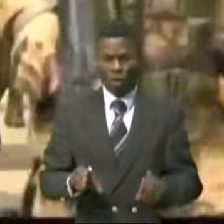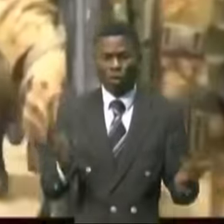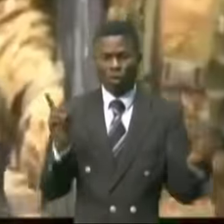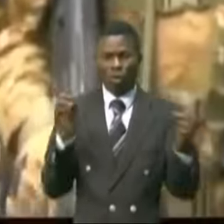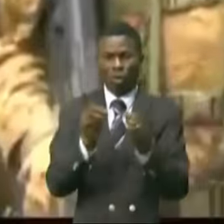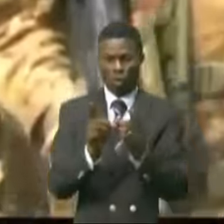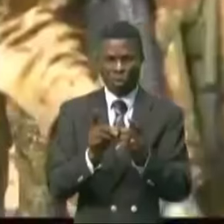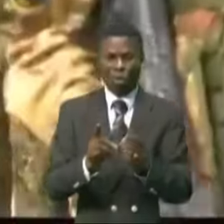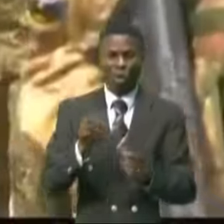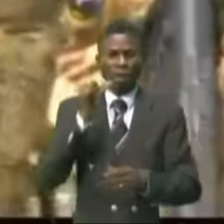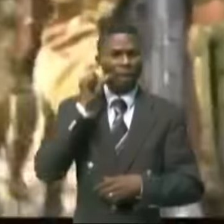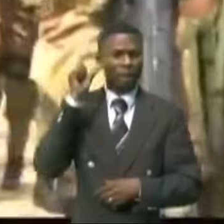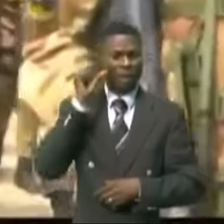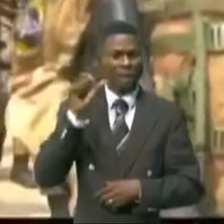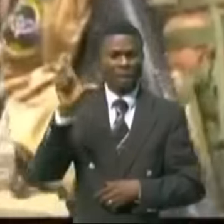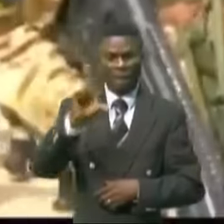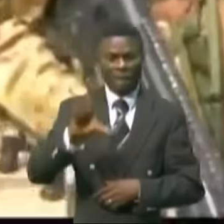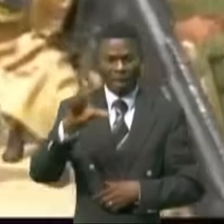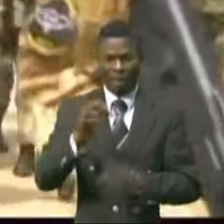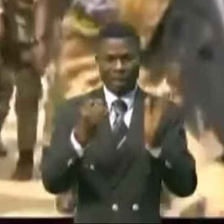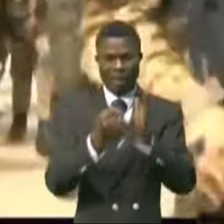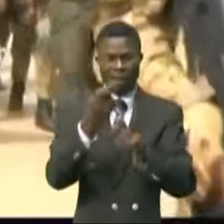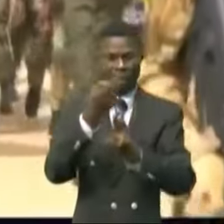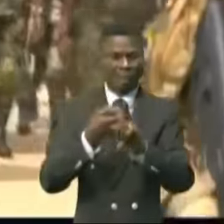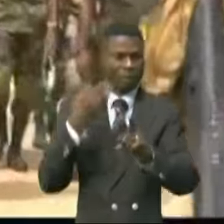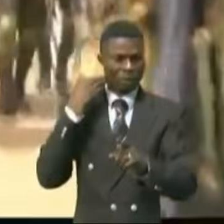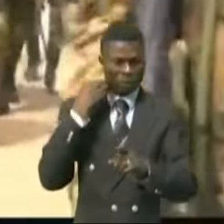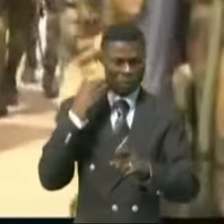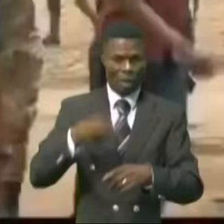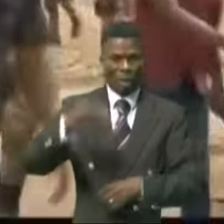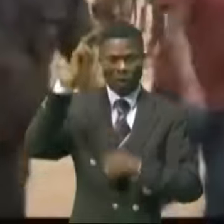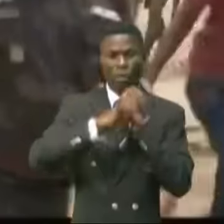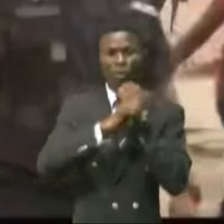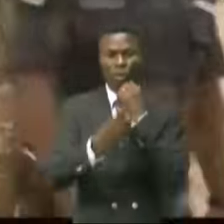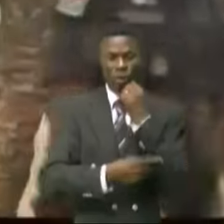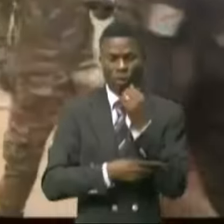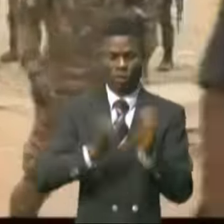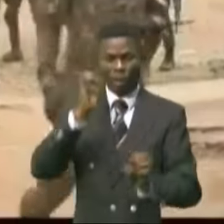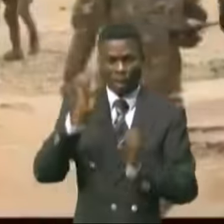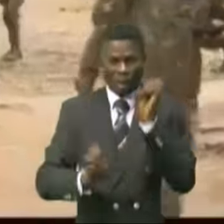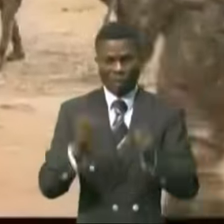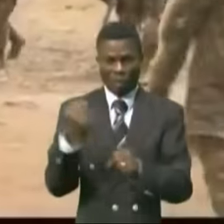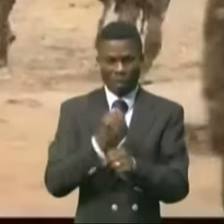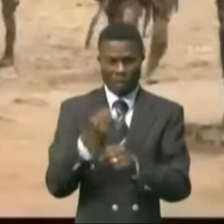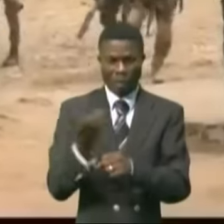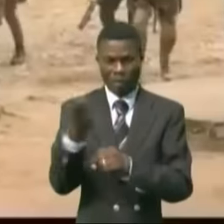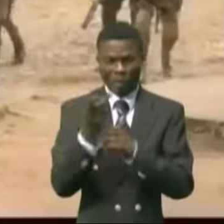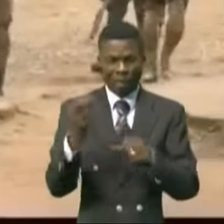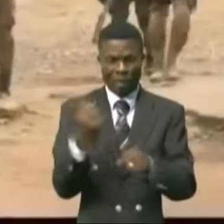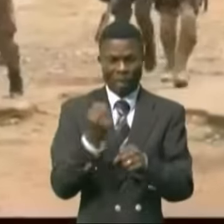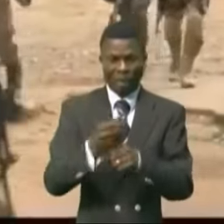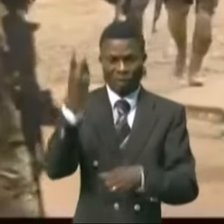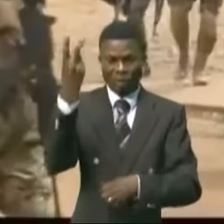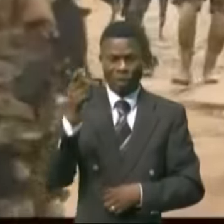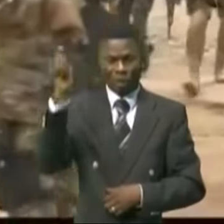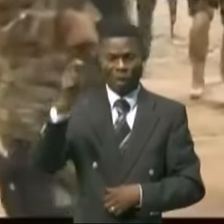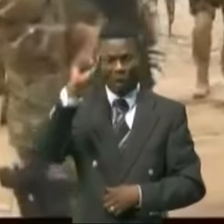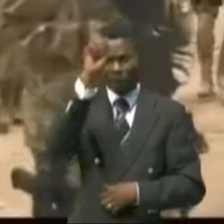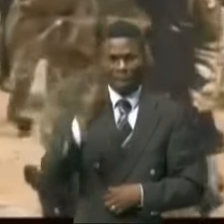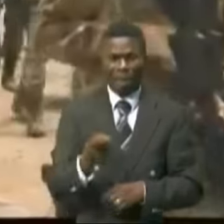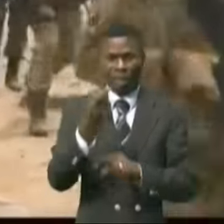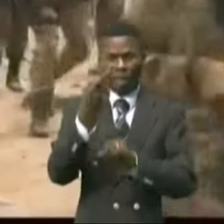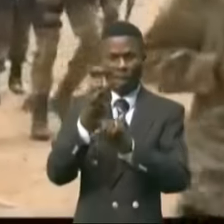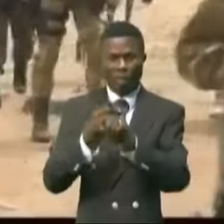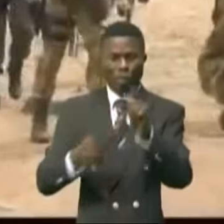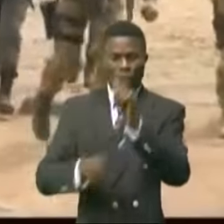mai 2024 à la cité frontalière de Kassindi au Nord Kivu. Motif, évaluer les opérations conjointes menées depuis le 30 novembre